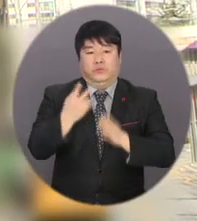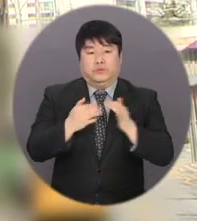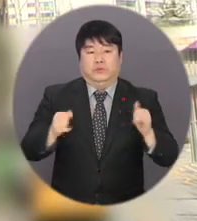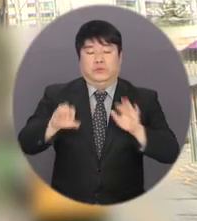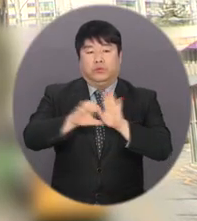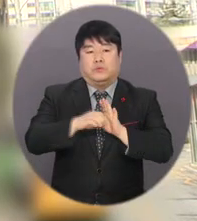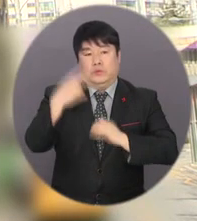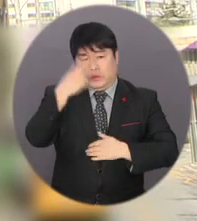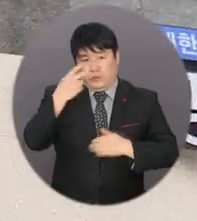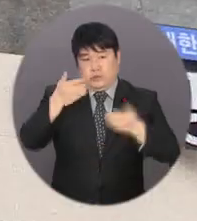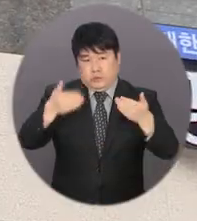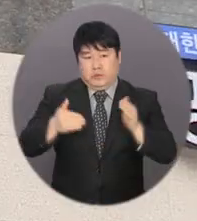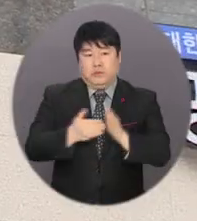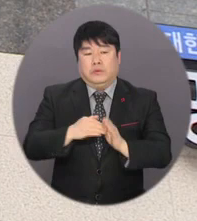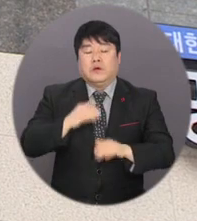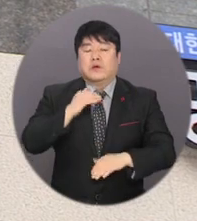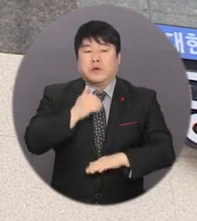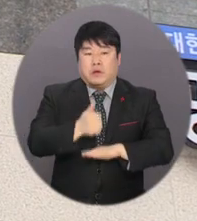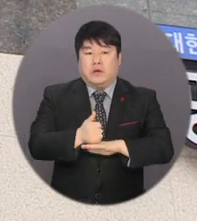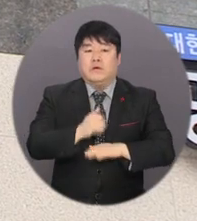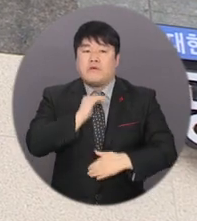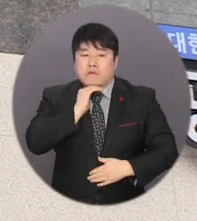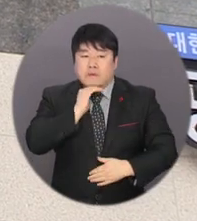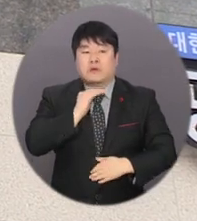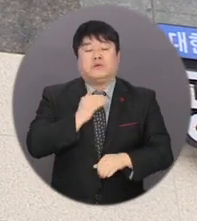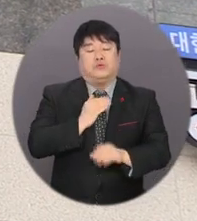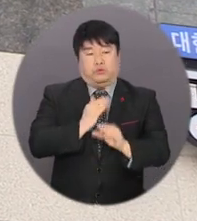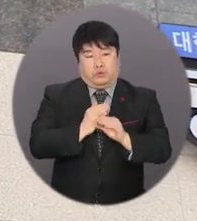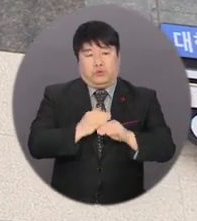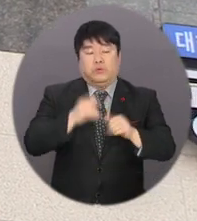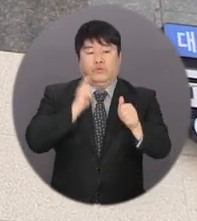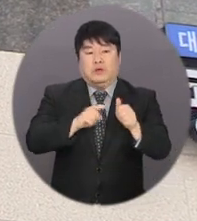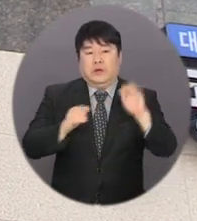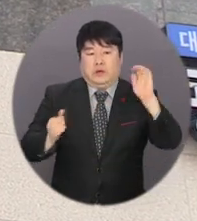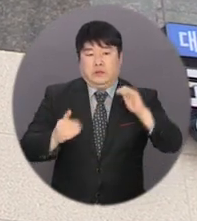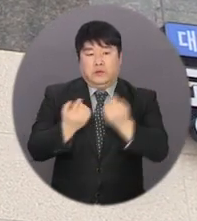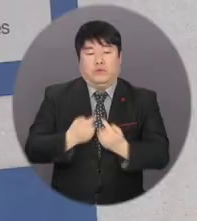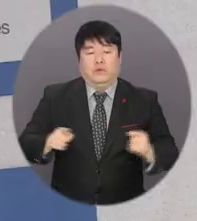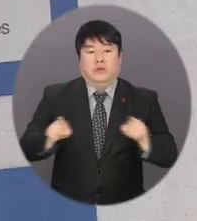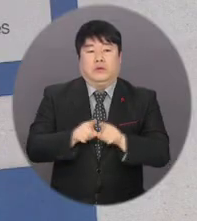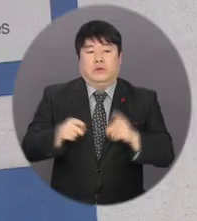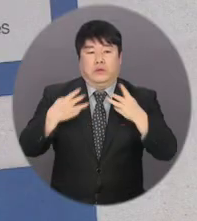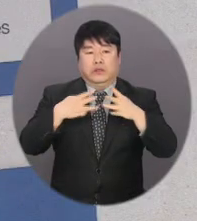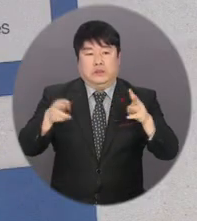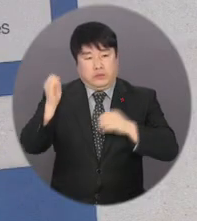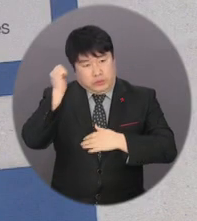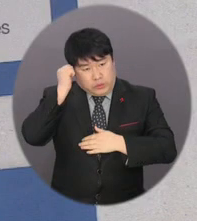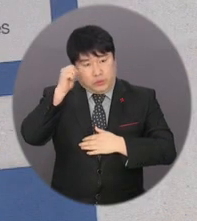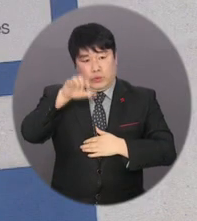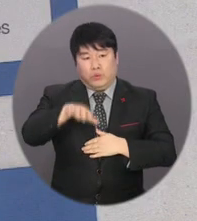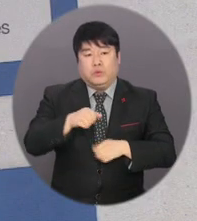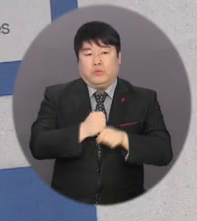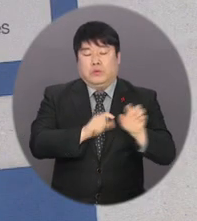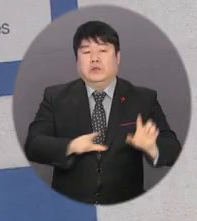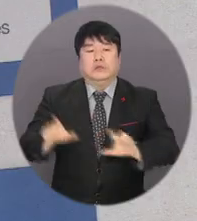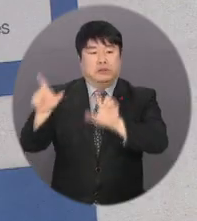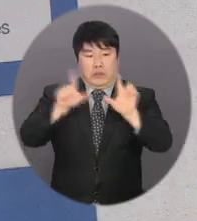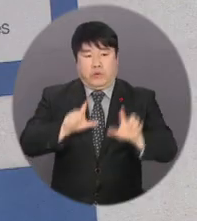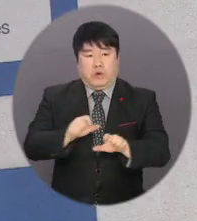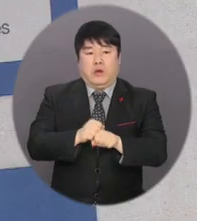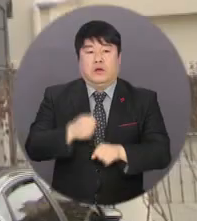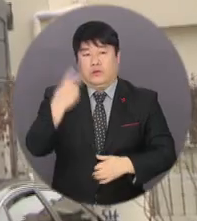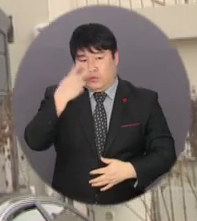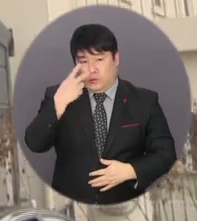코로나 검사를 받고 결과를 기다리는 중이고 확진된 학생들과 함께 3층 기숙 중 공간에서 생활하는 것으로